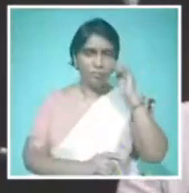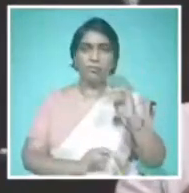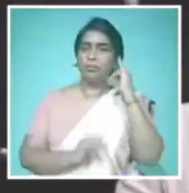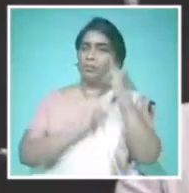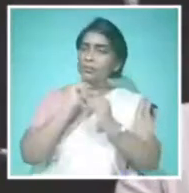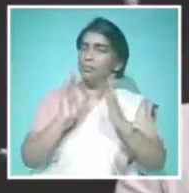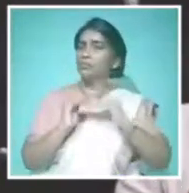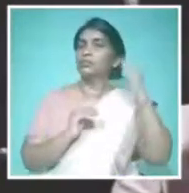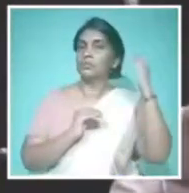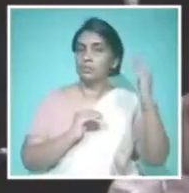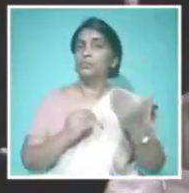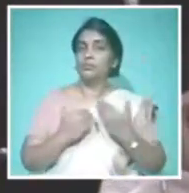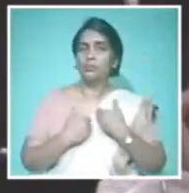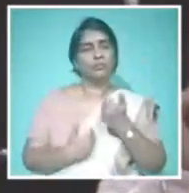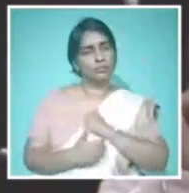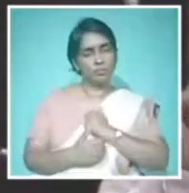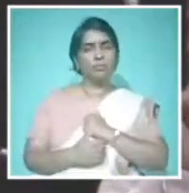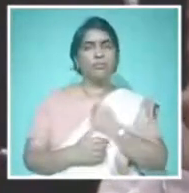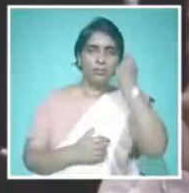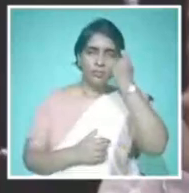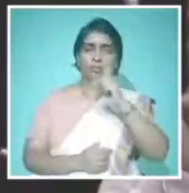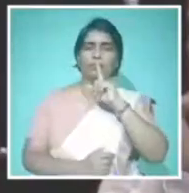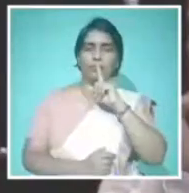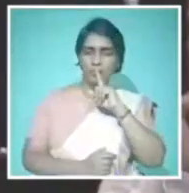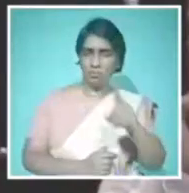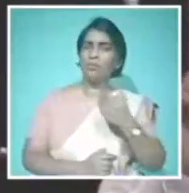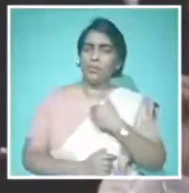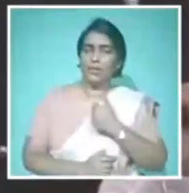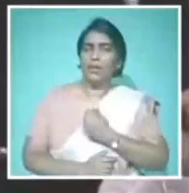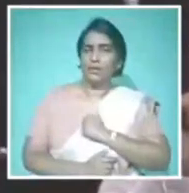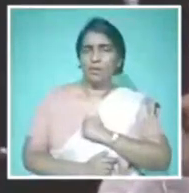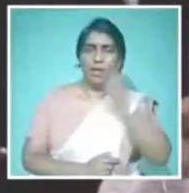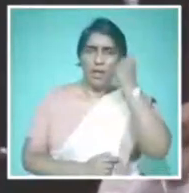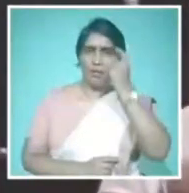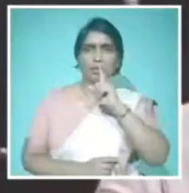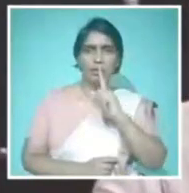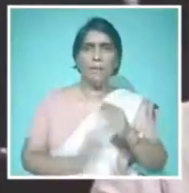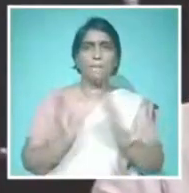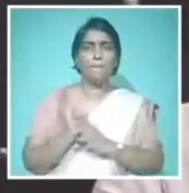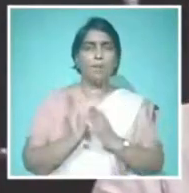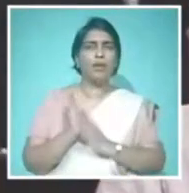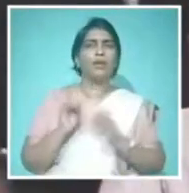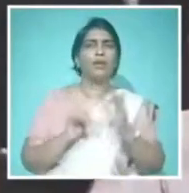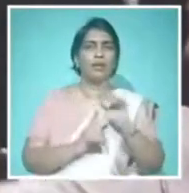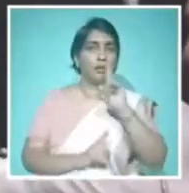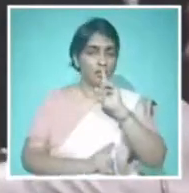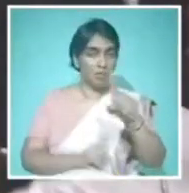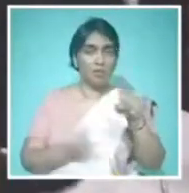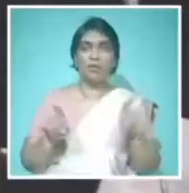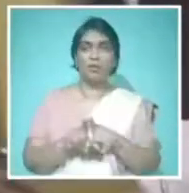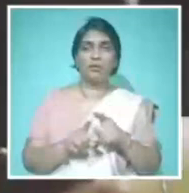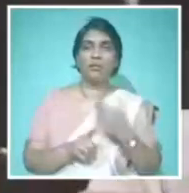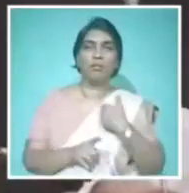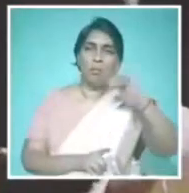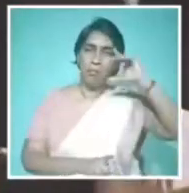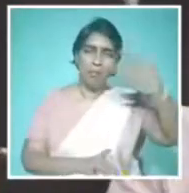vivecane gopat gila, abik aja mesti yojina ini dapat kerana. Abik aja mesti yojina ini dapat kerana. Main dana dana matme katakan aja, manika